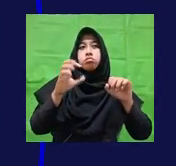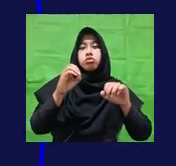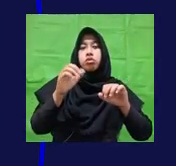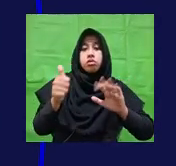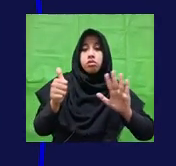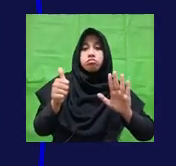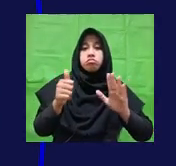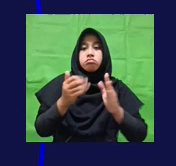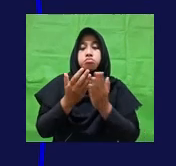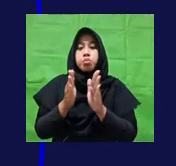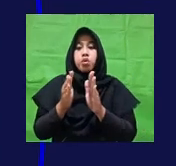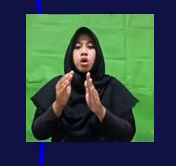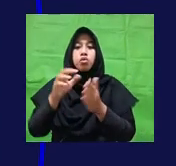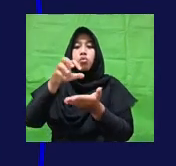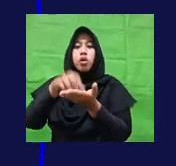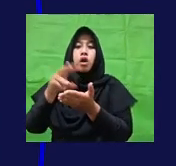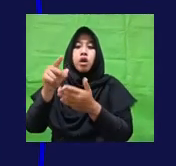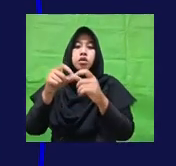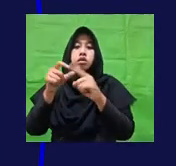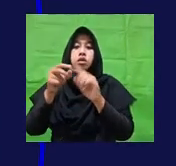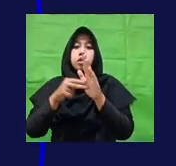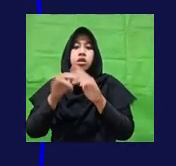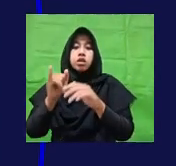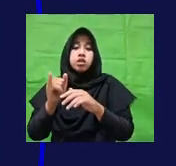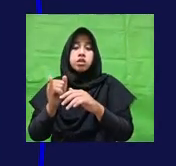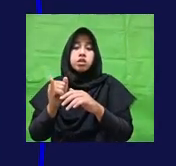membuka ruang residensi bertajuk Landing Soon,